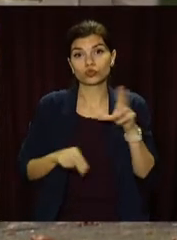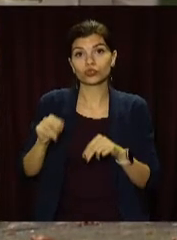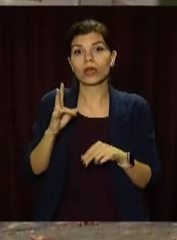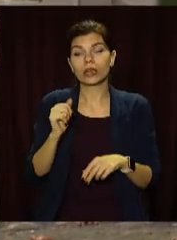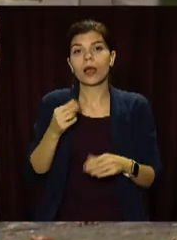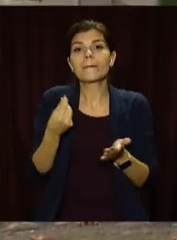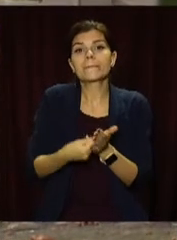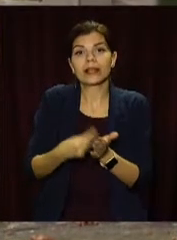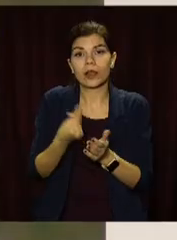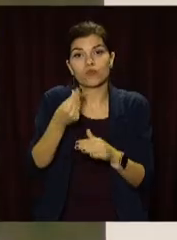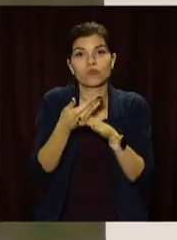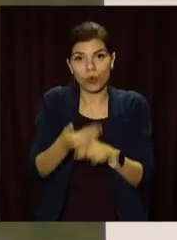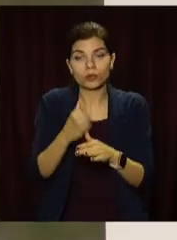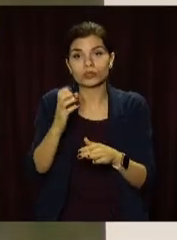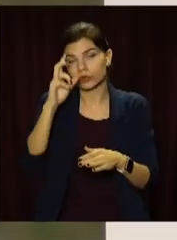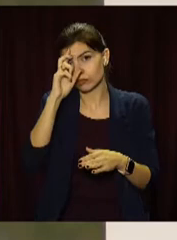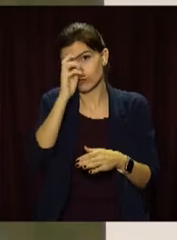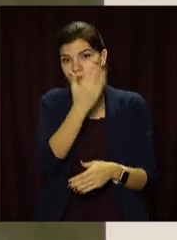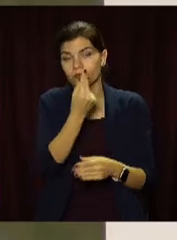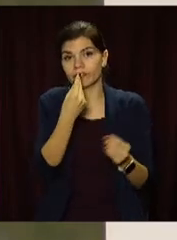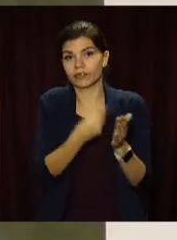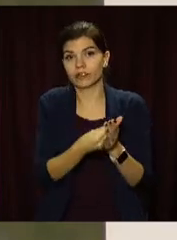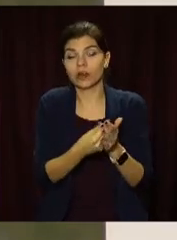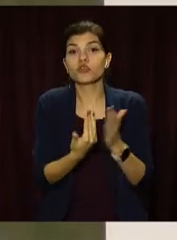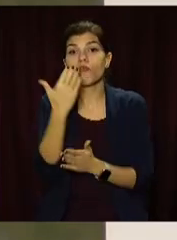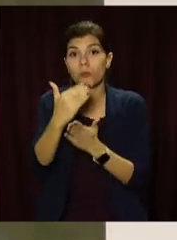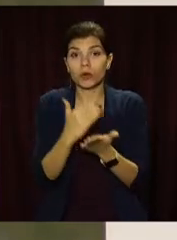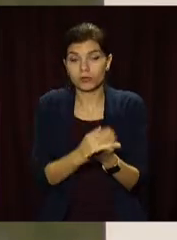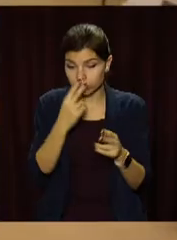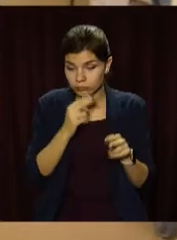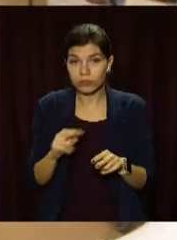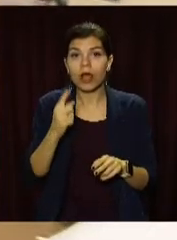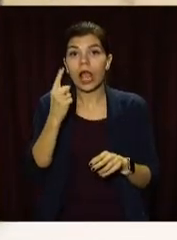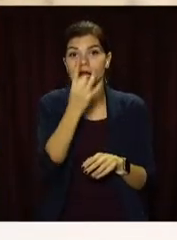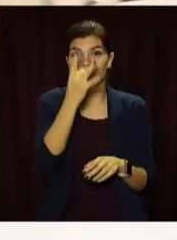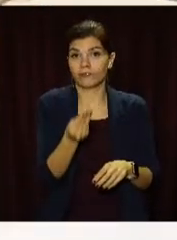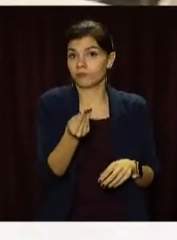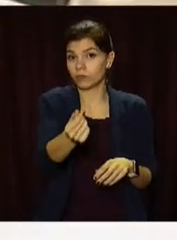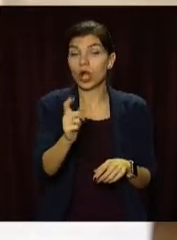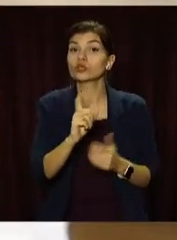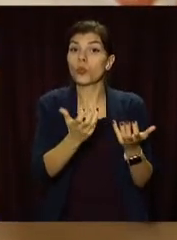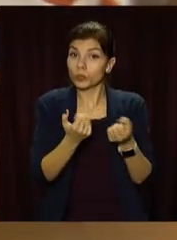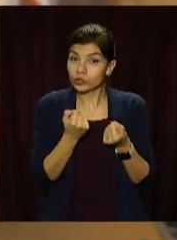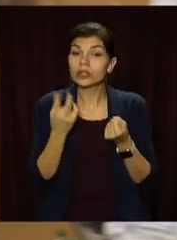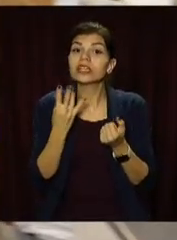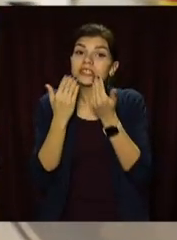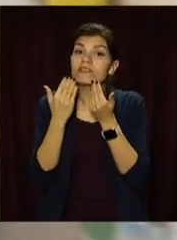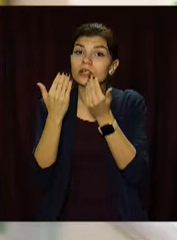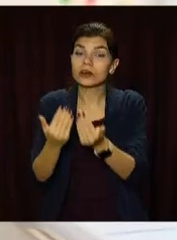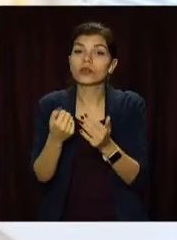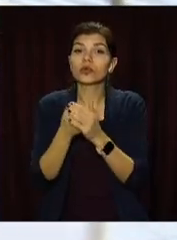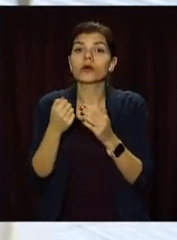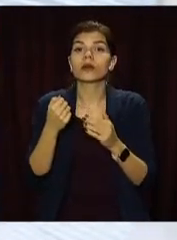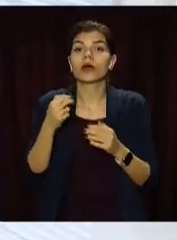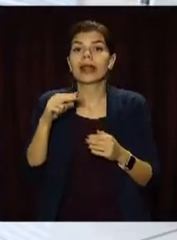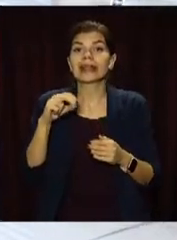на матеріальну допомогу з обласного бюджету. Нова програма передбачає разову виплату. Щоб отримати її, треба звернутися до